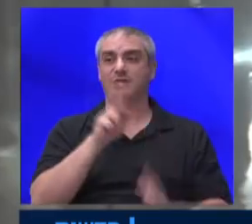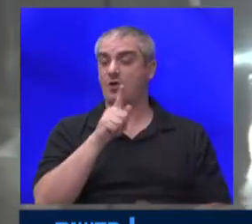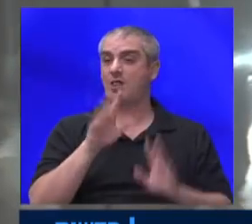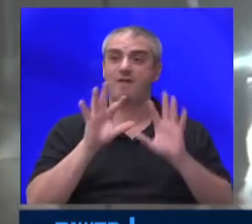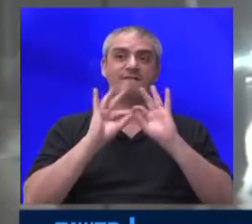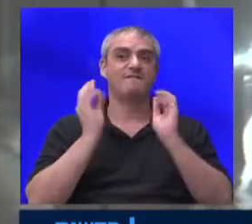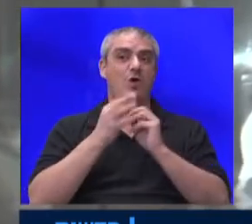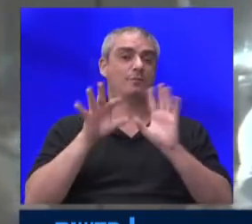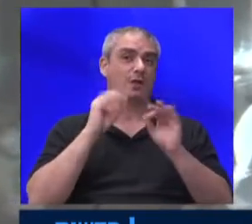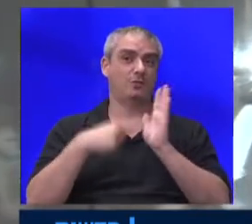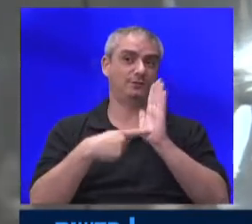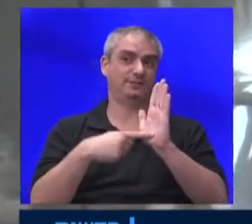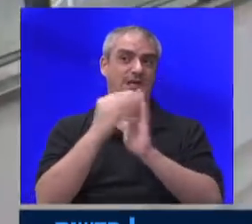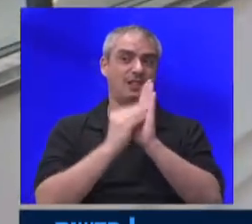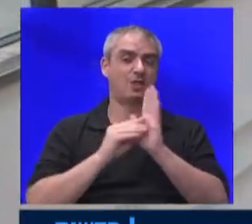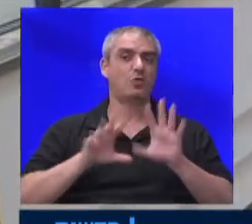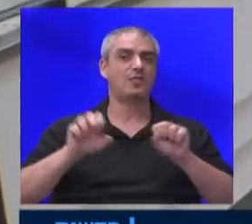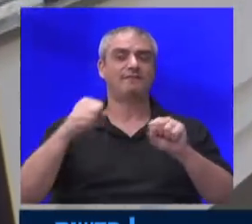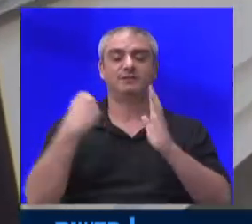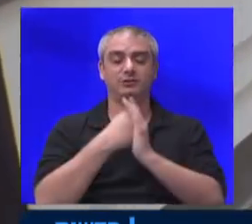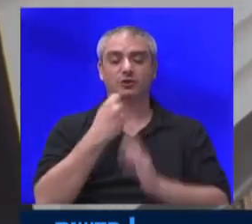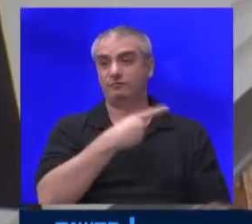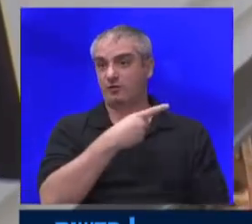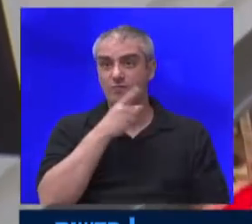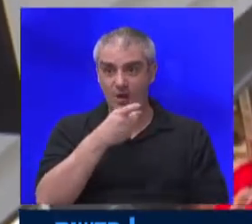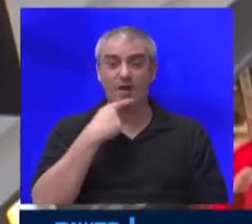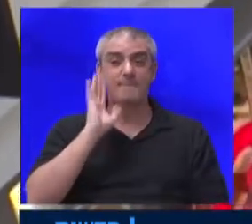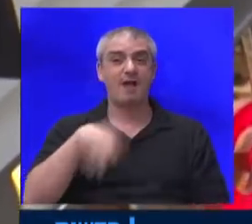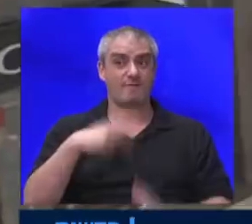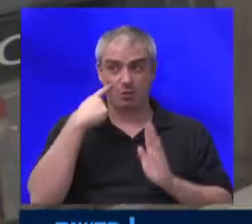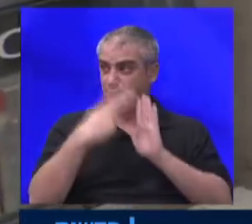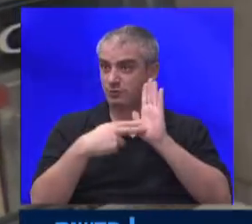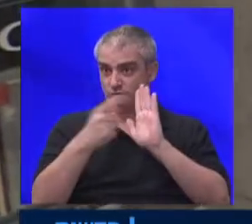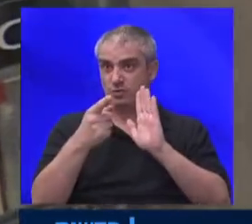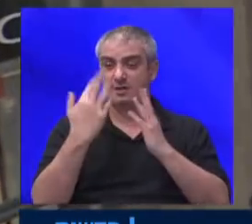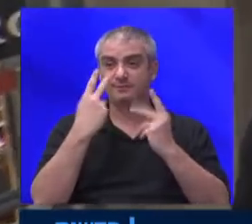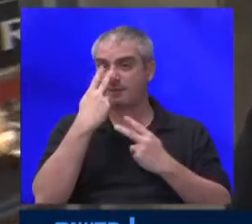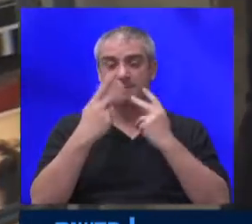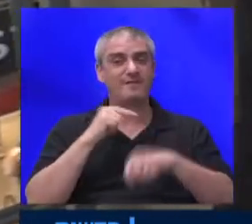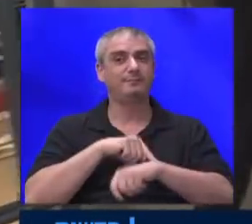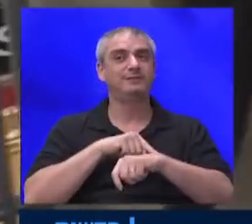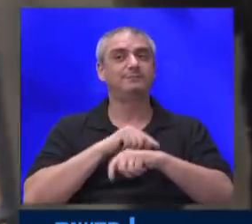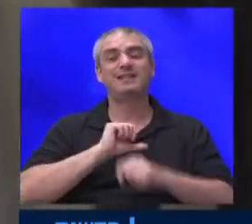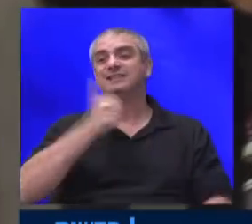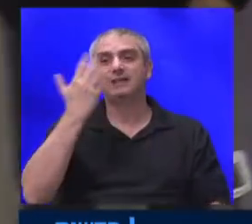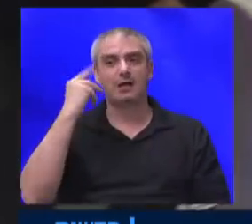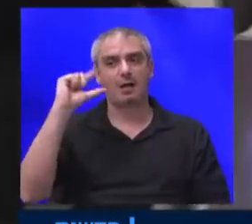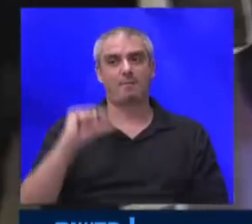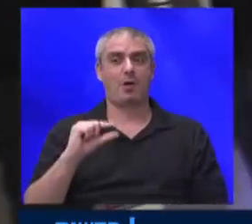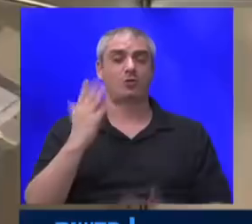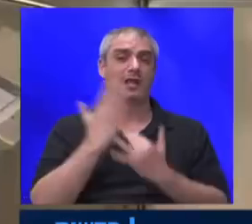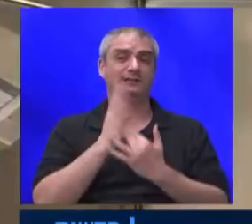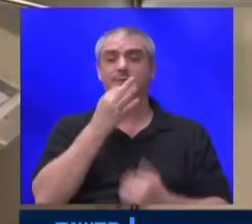נתוני התפוסה בסוף השבוע, ולפיהם למרות התמונות מספר המבקרים בזמן נתון בסי היה נמוך בחצי מהמותר על פי